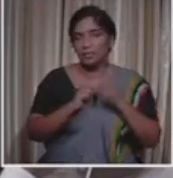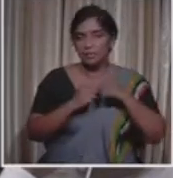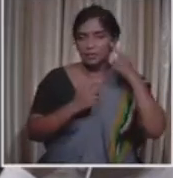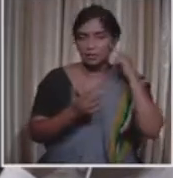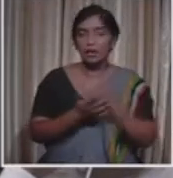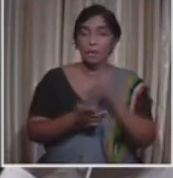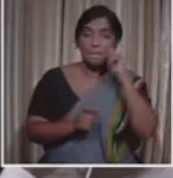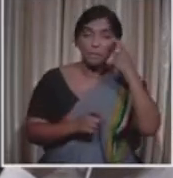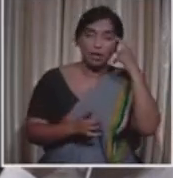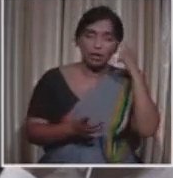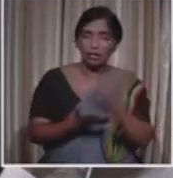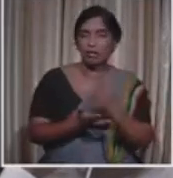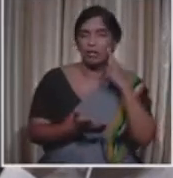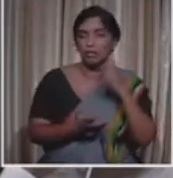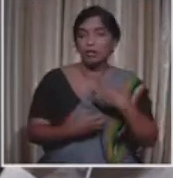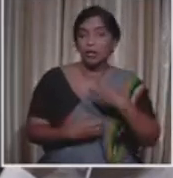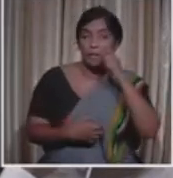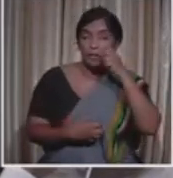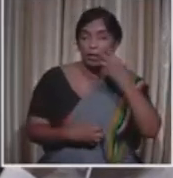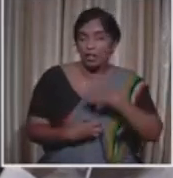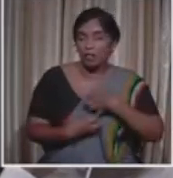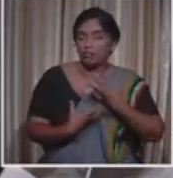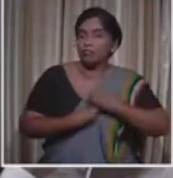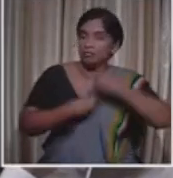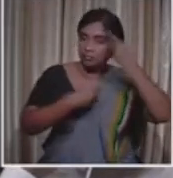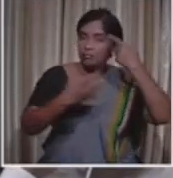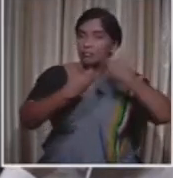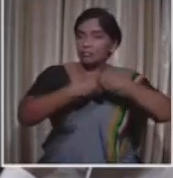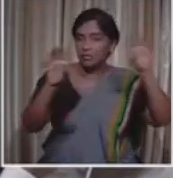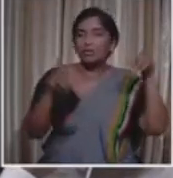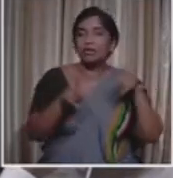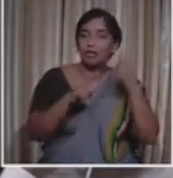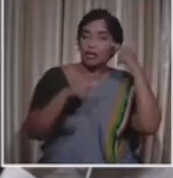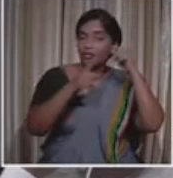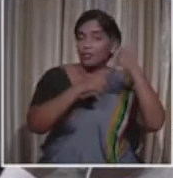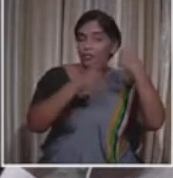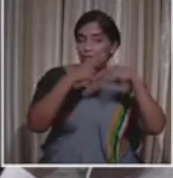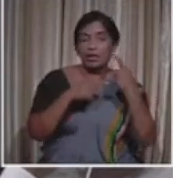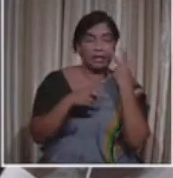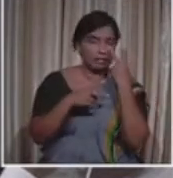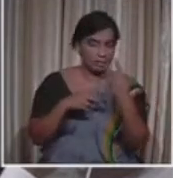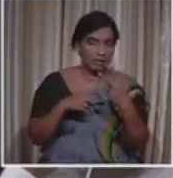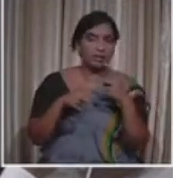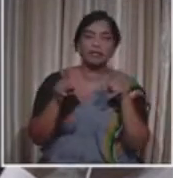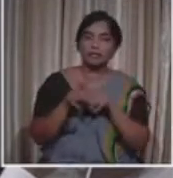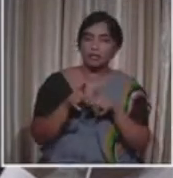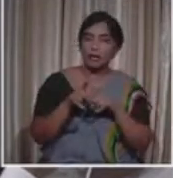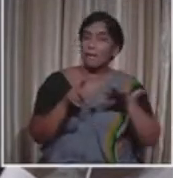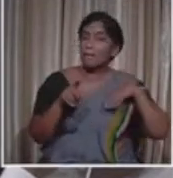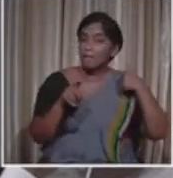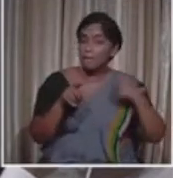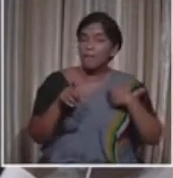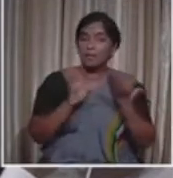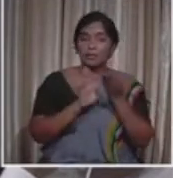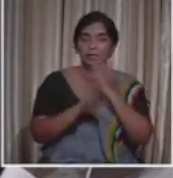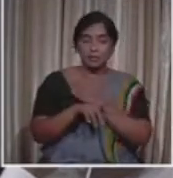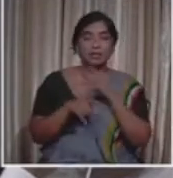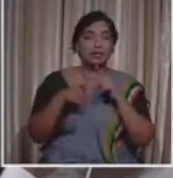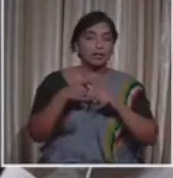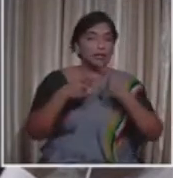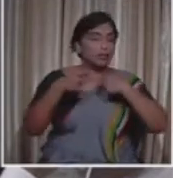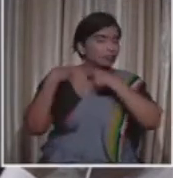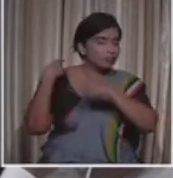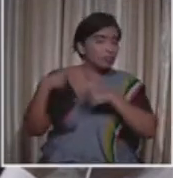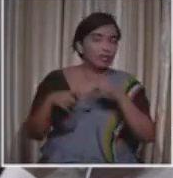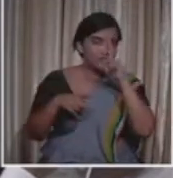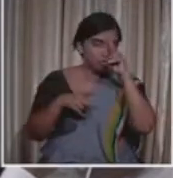දුක් විඳින කාලයක්. ඔවුන්ගේ වේදනාව පිට වෙලා තියෙනවා. ඒ වේදනාව පිට වෙන්න කරුණු කාරණා බලපාන දෙකක් තියෙනවා. මොකද ප්‍රධාන කාරණේ මේ පසුගිය දින කීපය තිස්සේ පසුගිය